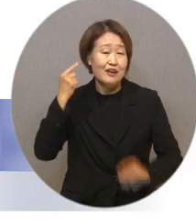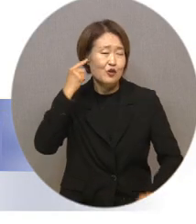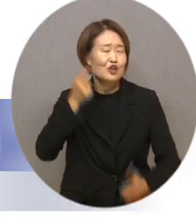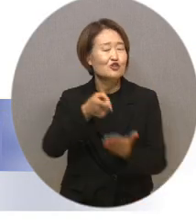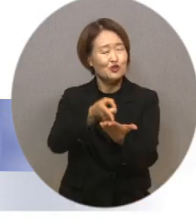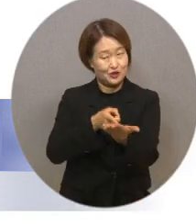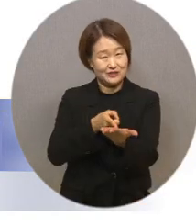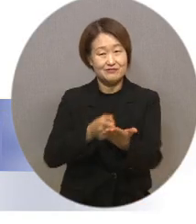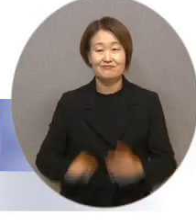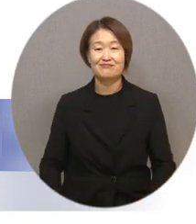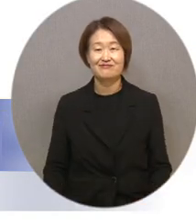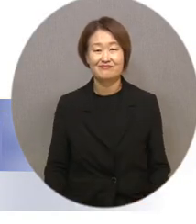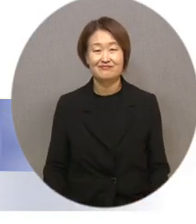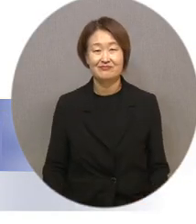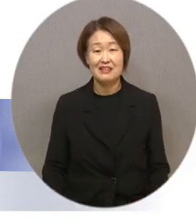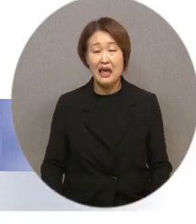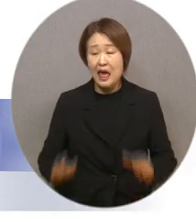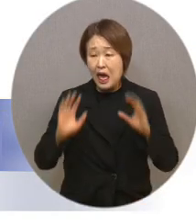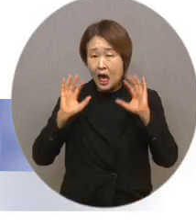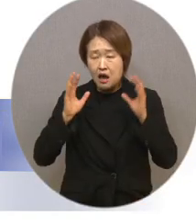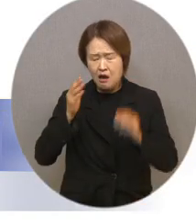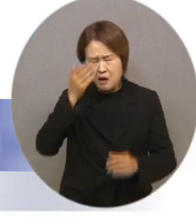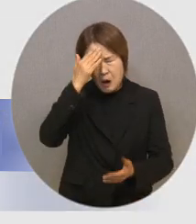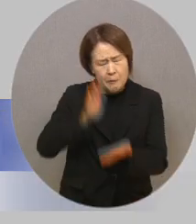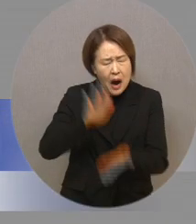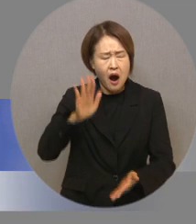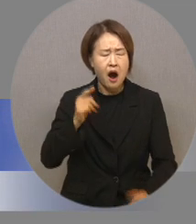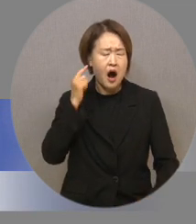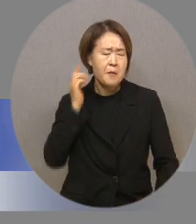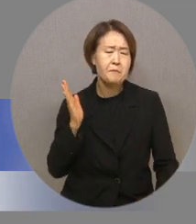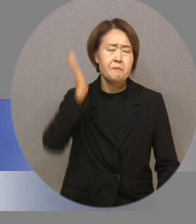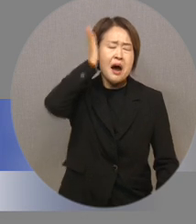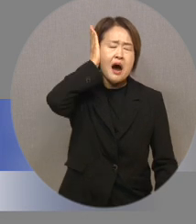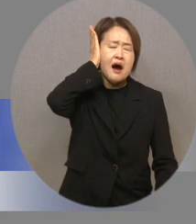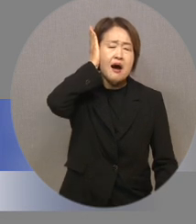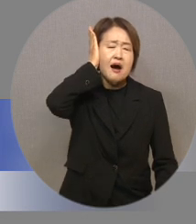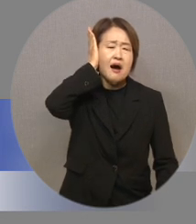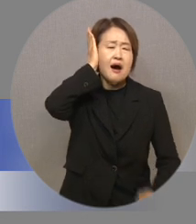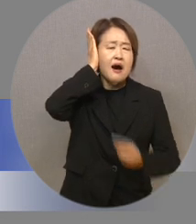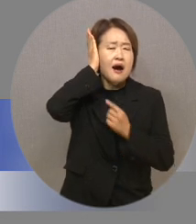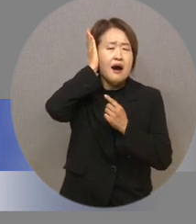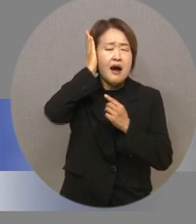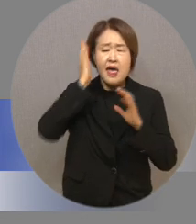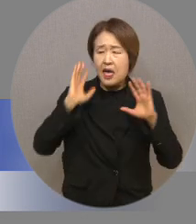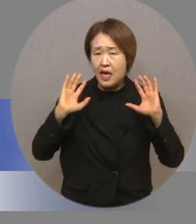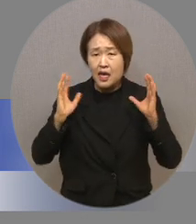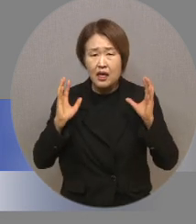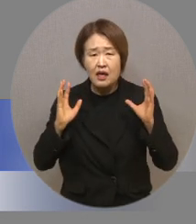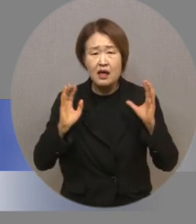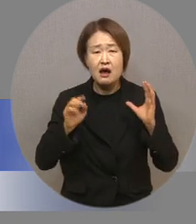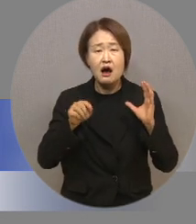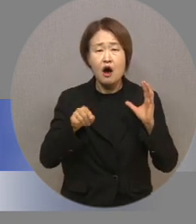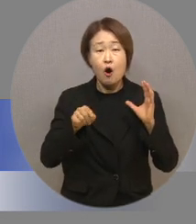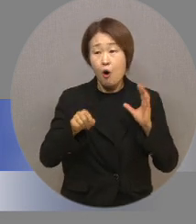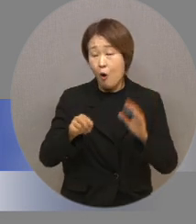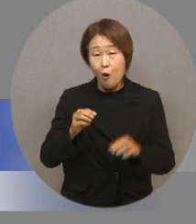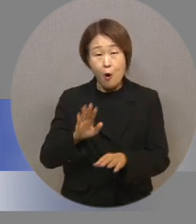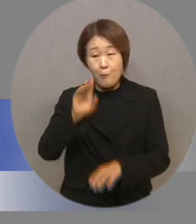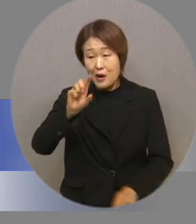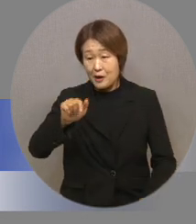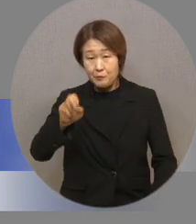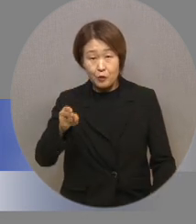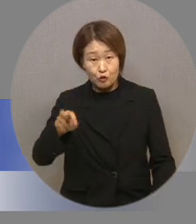사랑의 달팽이에 따르면 어릴 적 고열로 오른쪽 귀에 청력을 상실한 청각장애 아동이 박명수 씨의